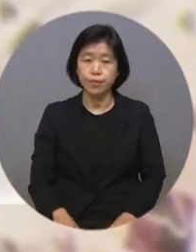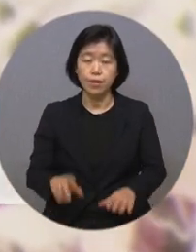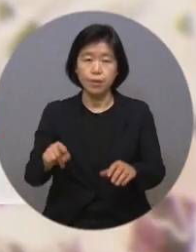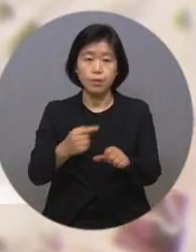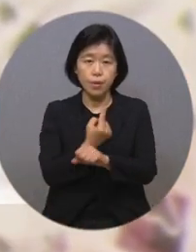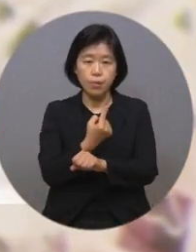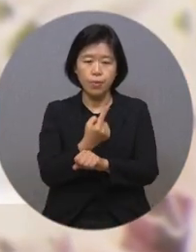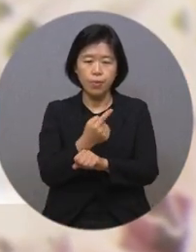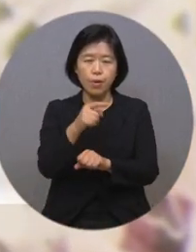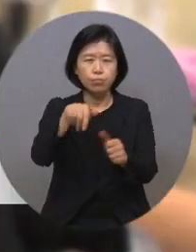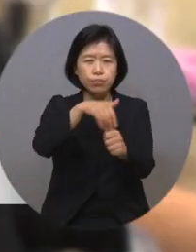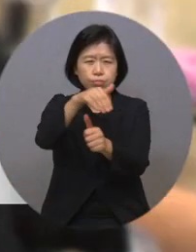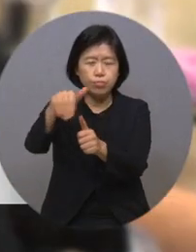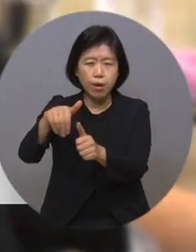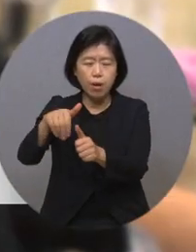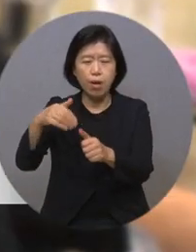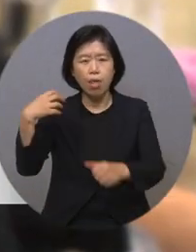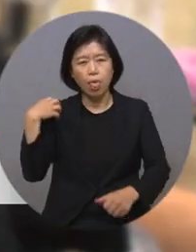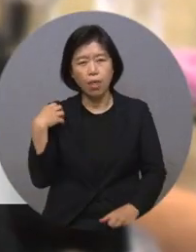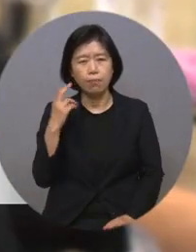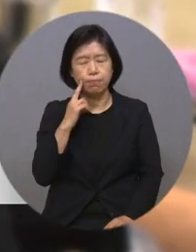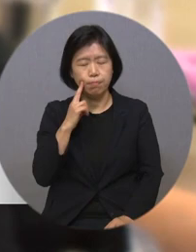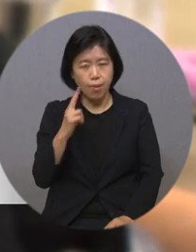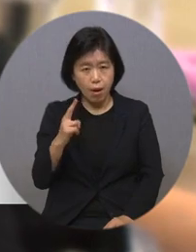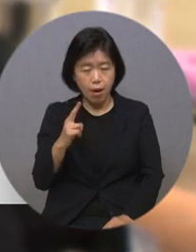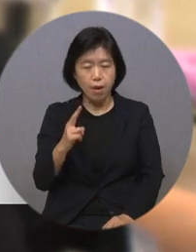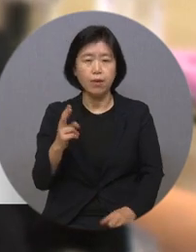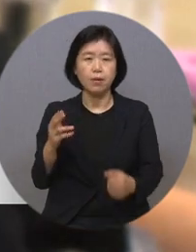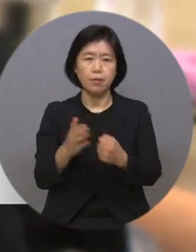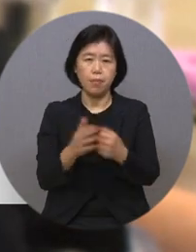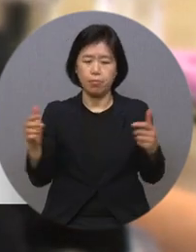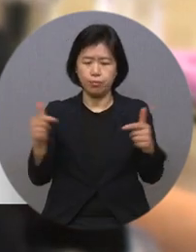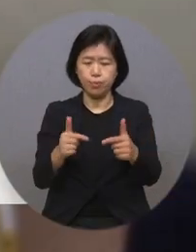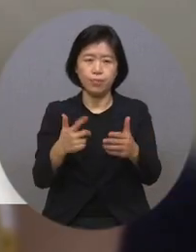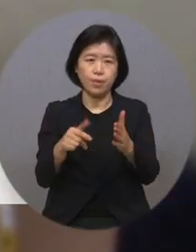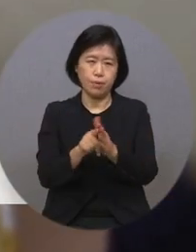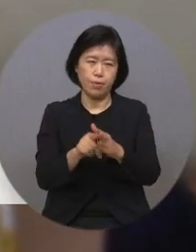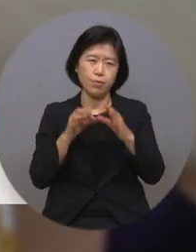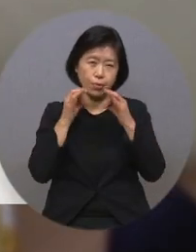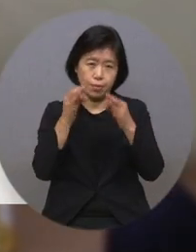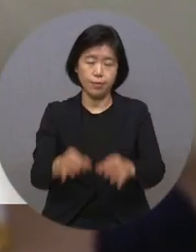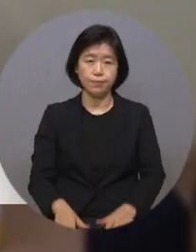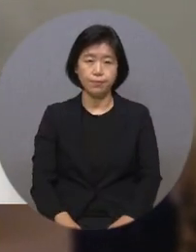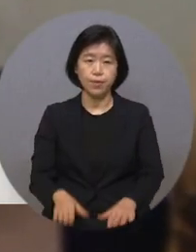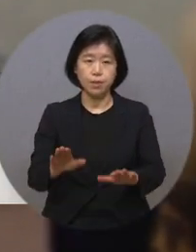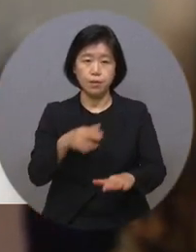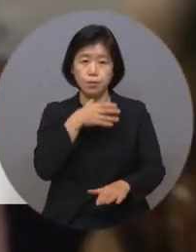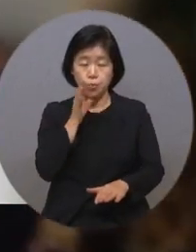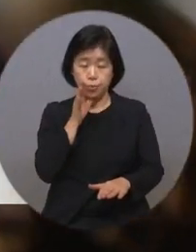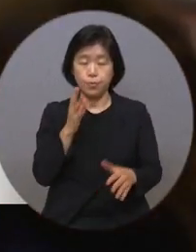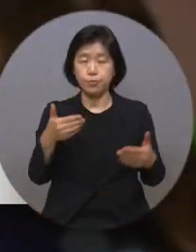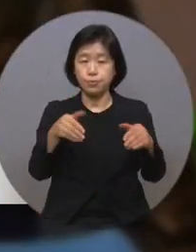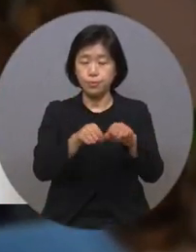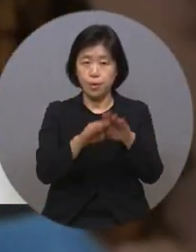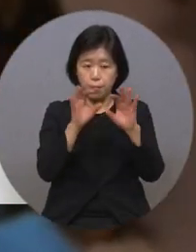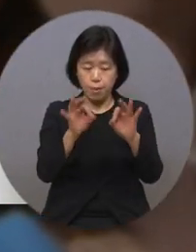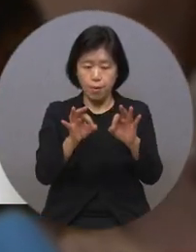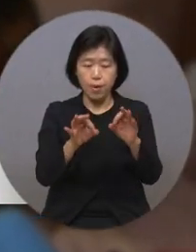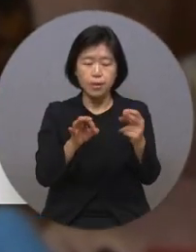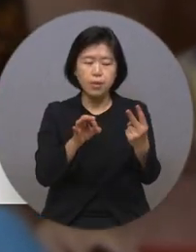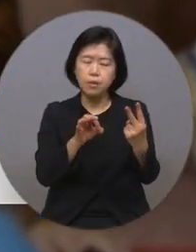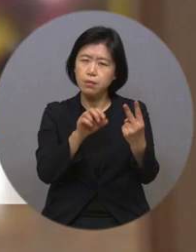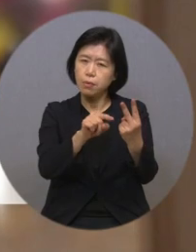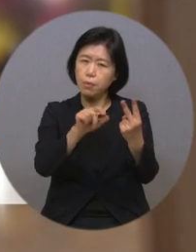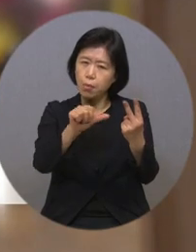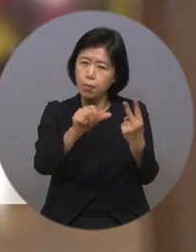과중한 업무 부담을 완화하기 위한 노력이 도 힘을 보탭니다 현재 노양기 30 수급자 2.5 명당 요양보호사